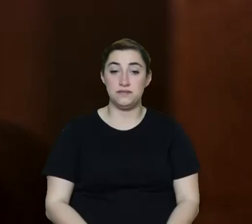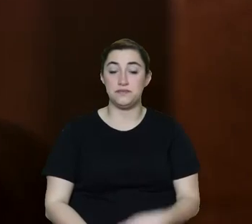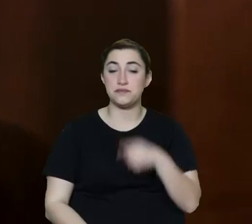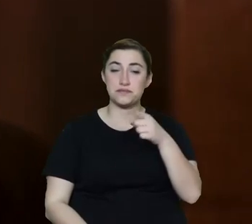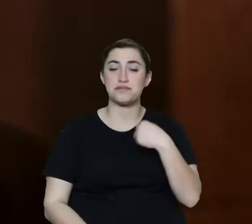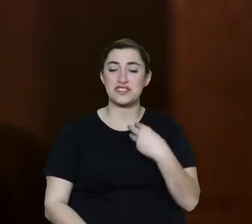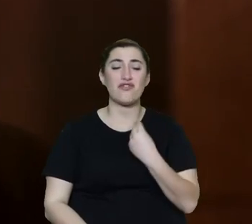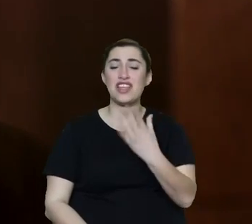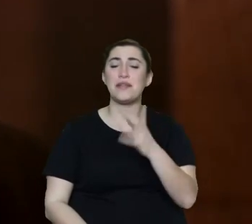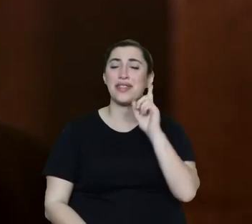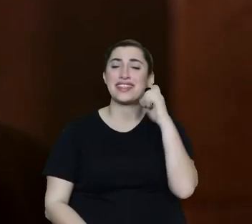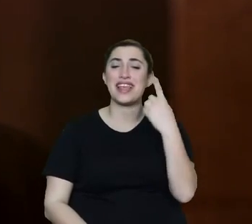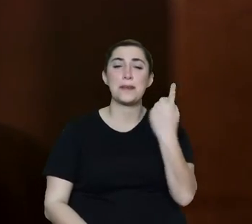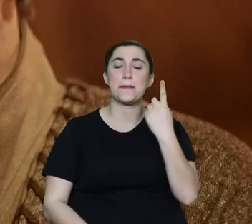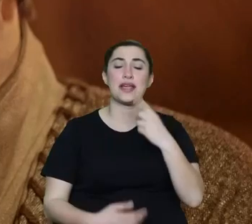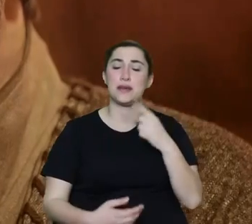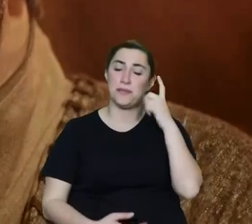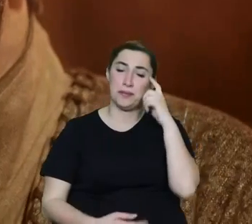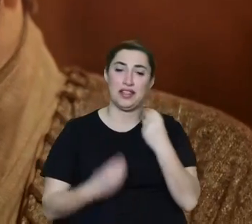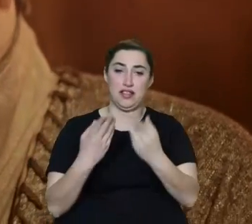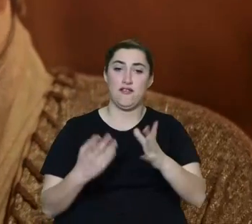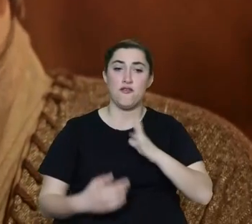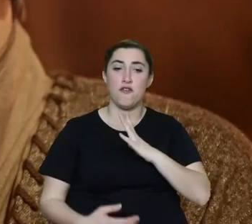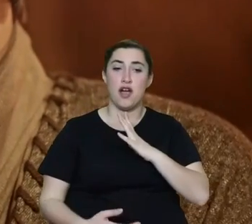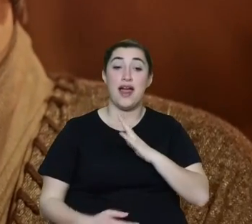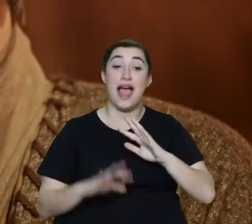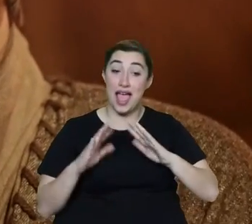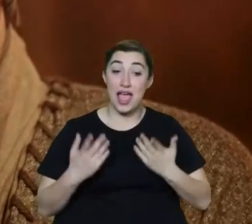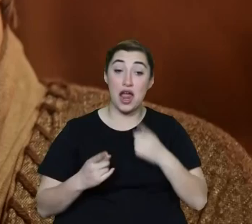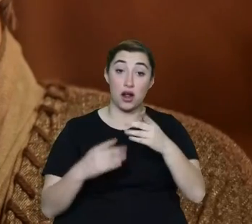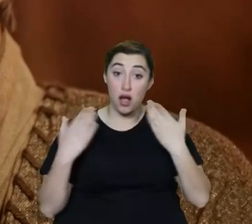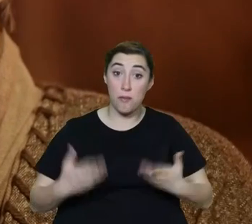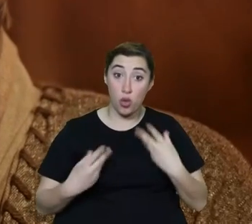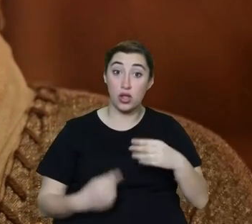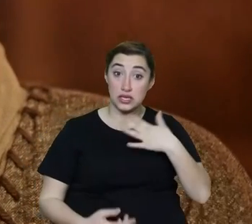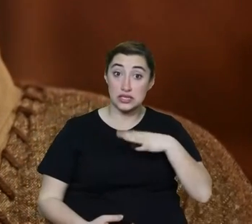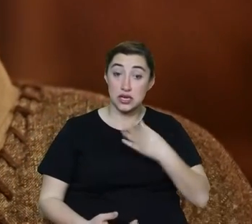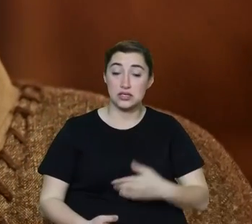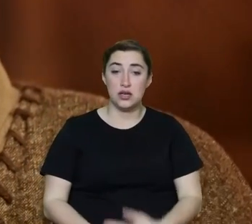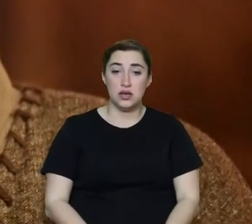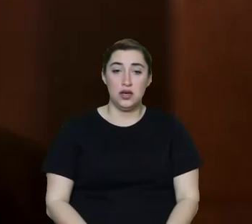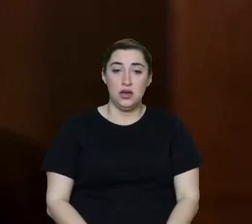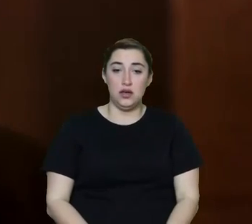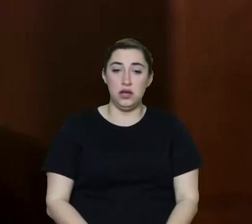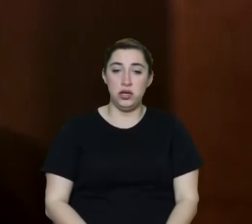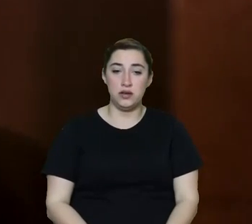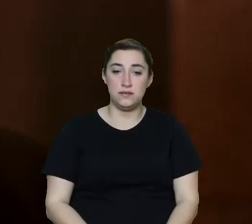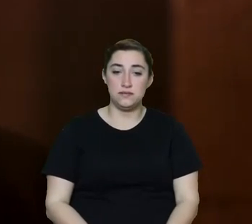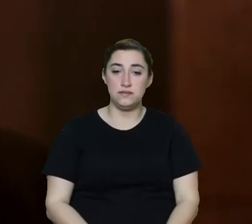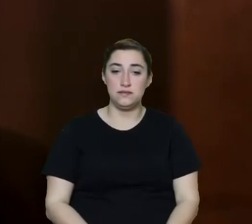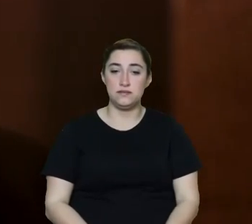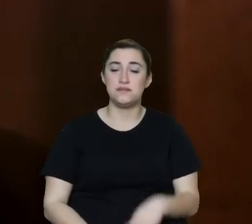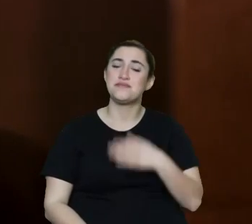Sana bizim verebileceğimiz tek bir öğüt var. Eğer tutmak ister isen.